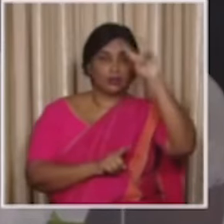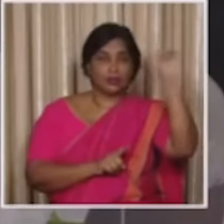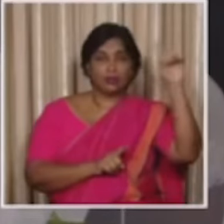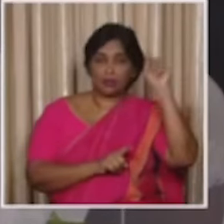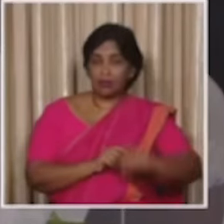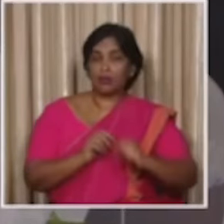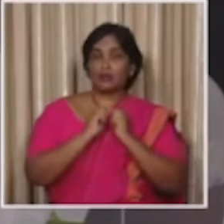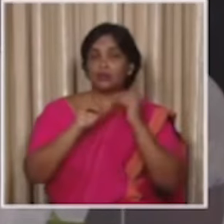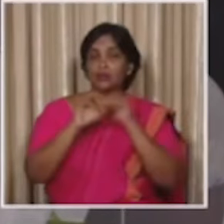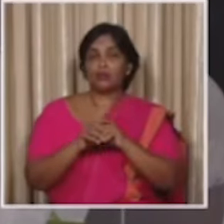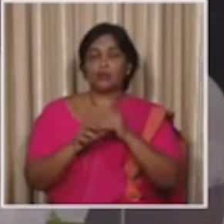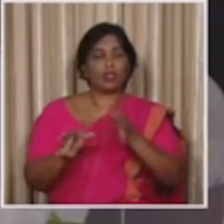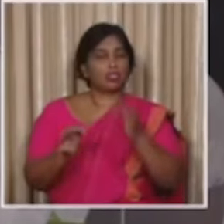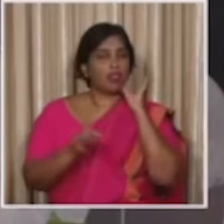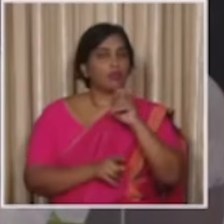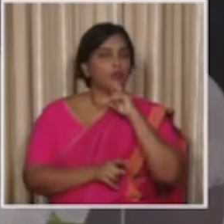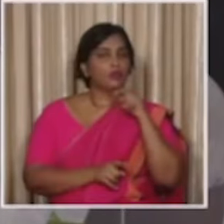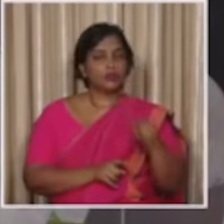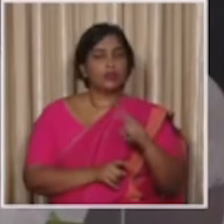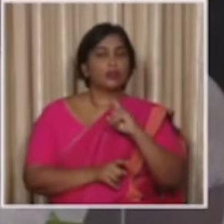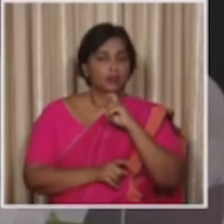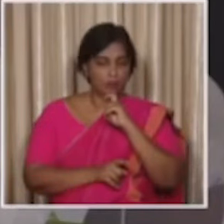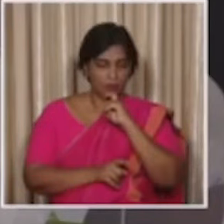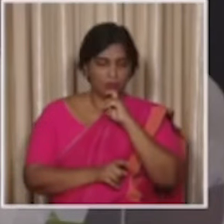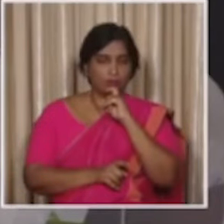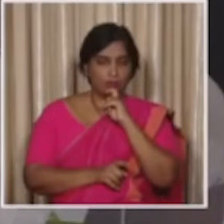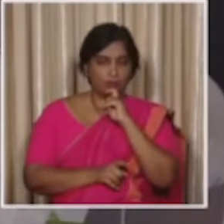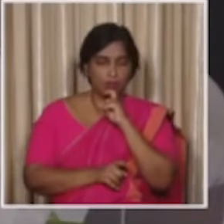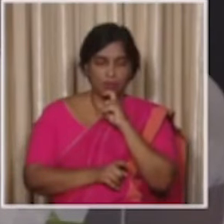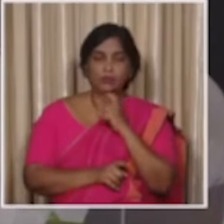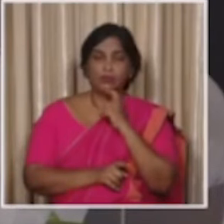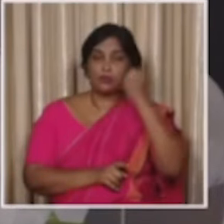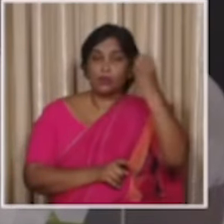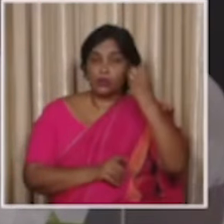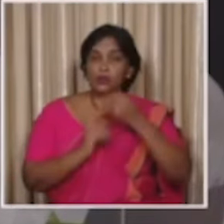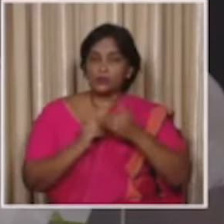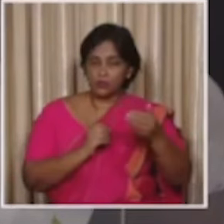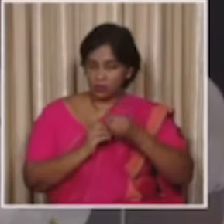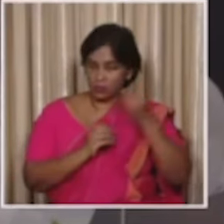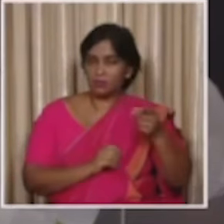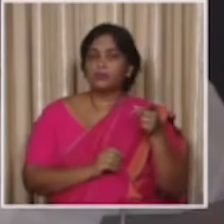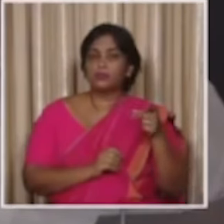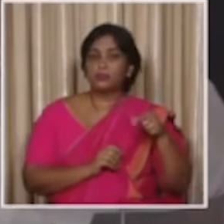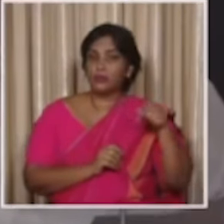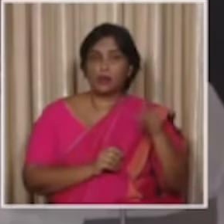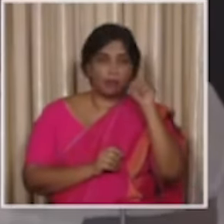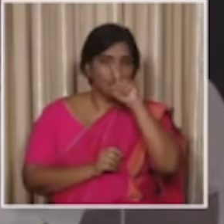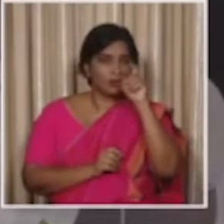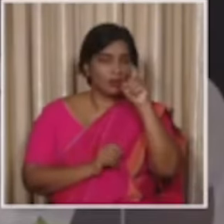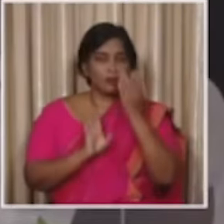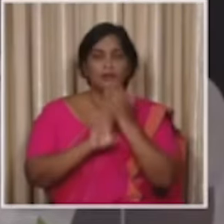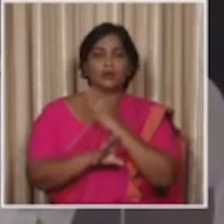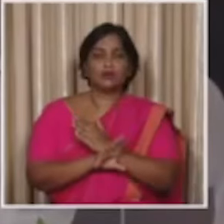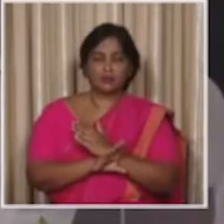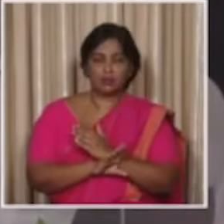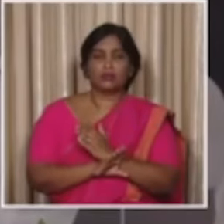තිනවා ශ්‍රේෂ්ඨාධිකරණේ. මේ නඩුව මම සංඛ්‍යා මම දින වකවානුත් එක දෙනවා. දැන්ට මාස එකහමාරකට කලින්